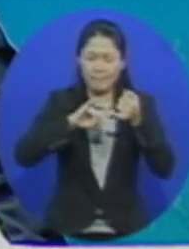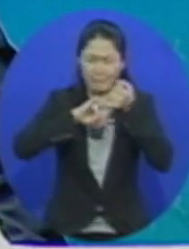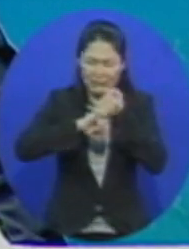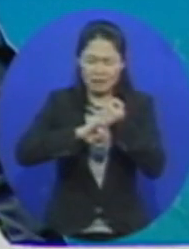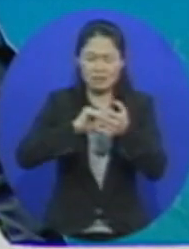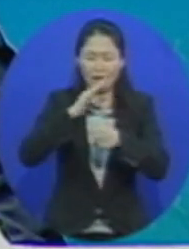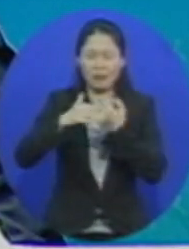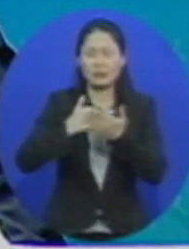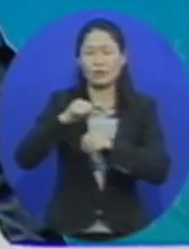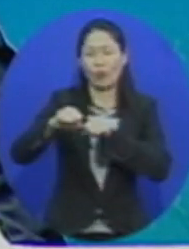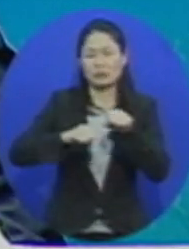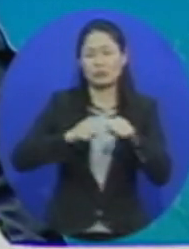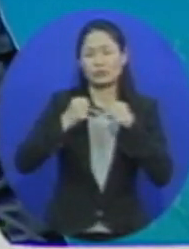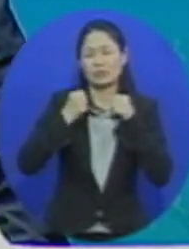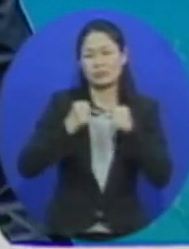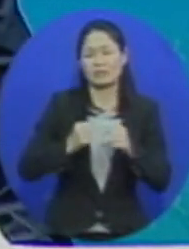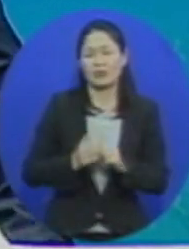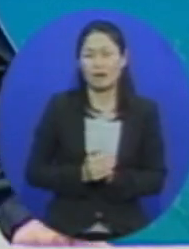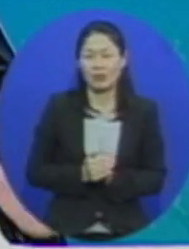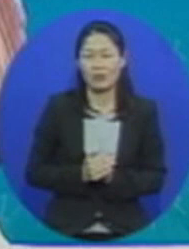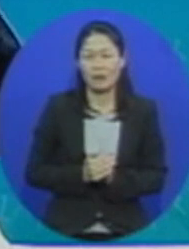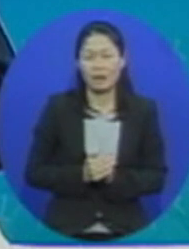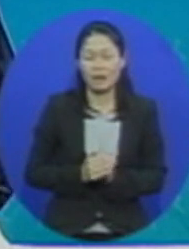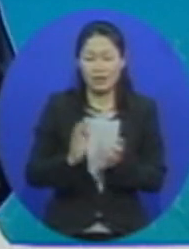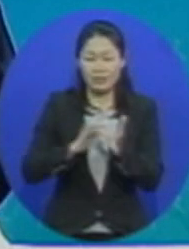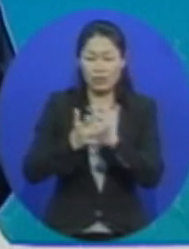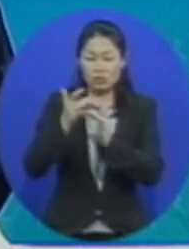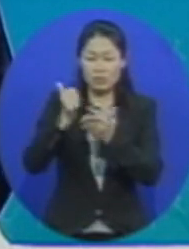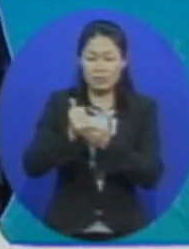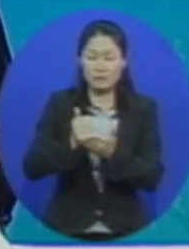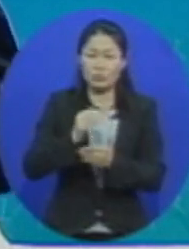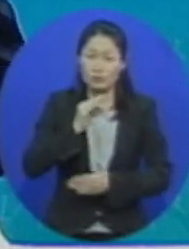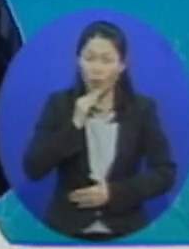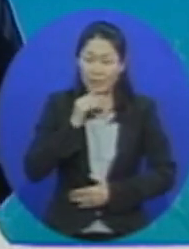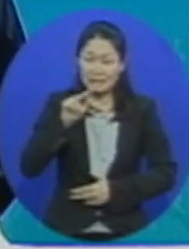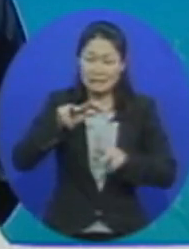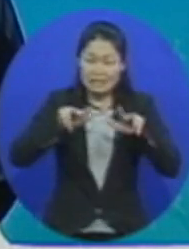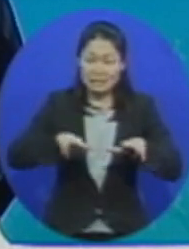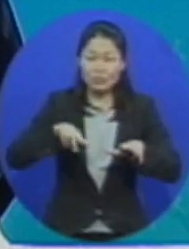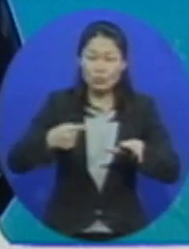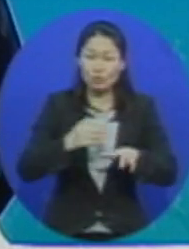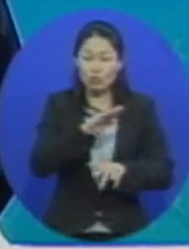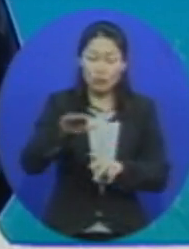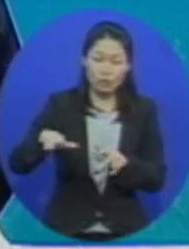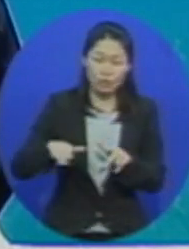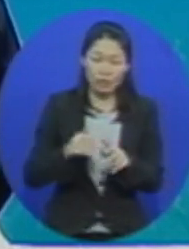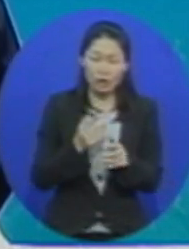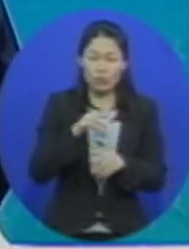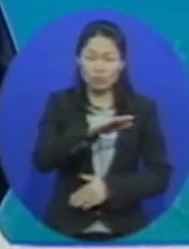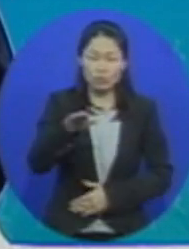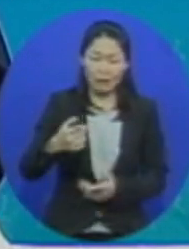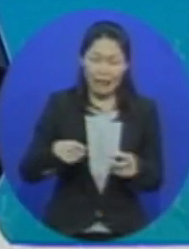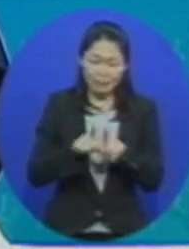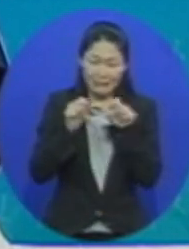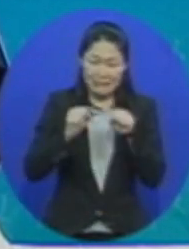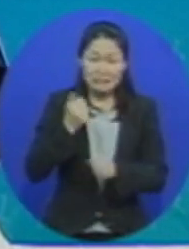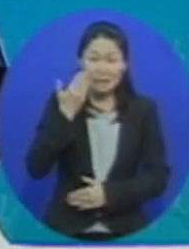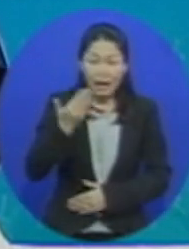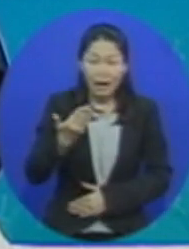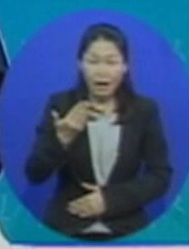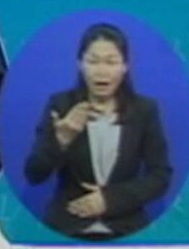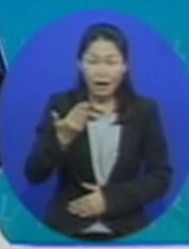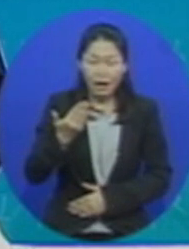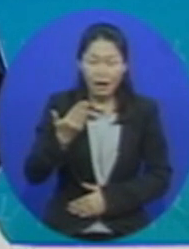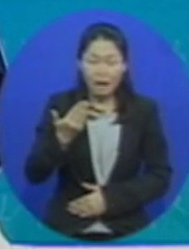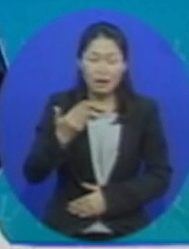하나님이 역사하신 다는 거예요 예수님께서 과연 지금도 우리와 함께 하시는가 이것은 저 개인적인